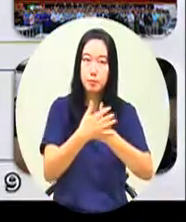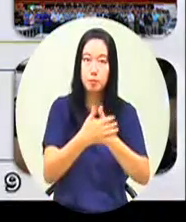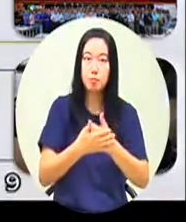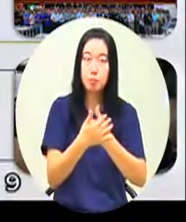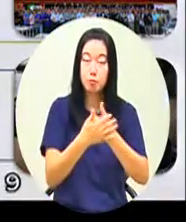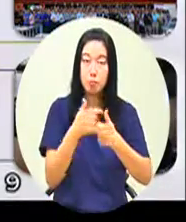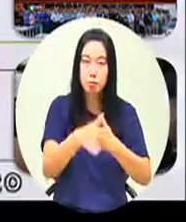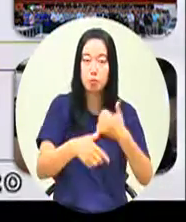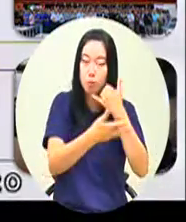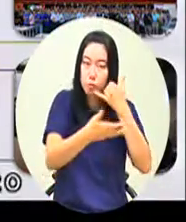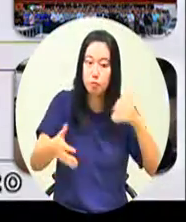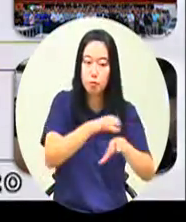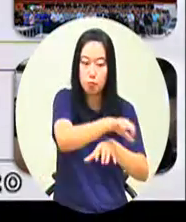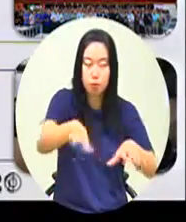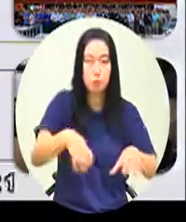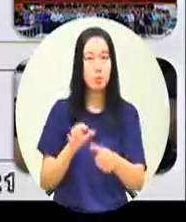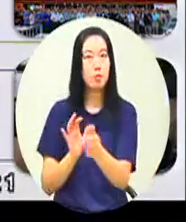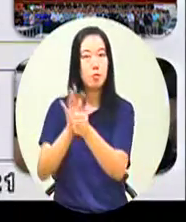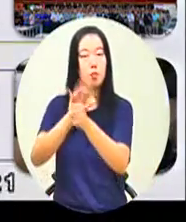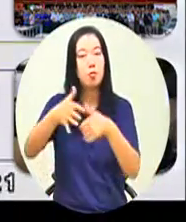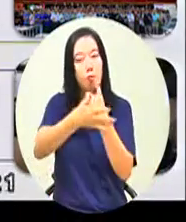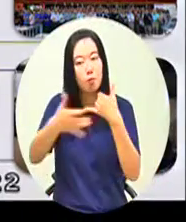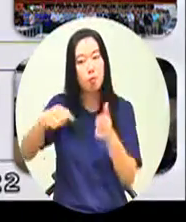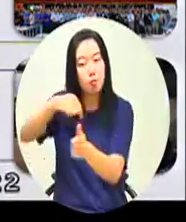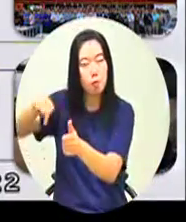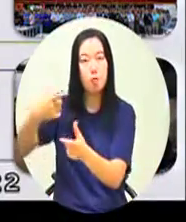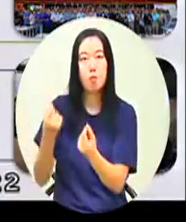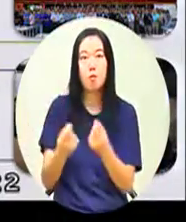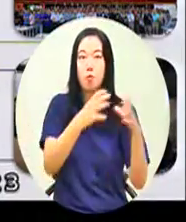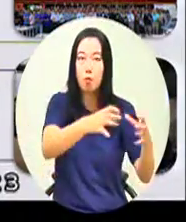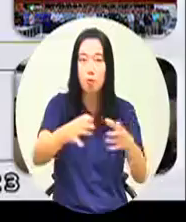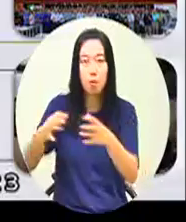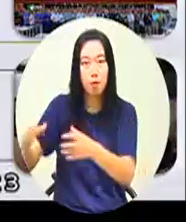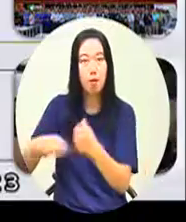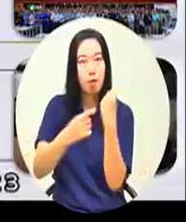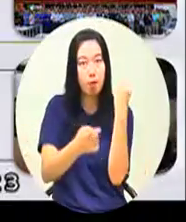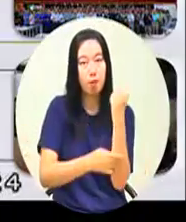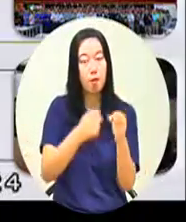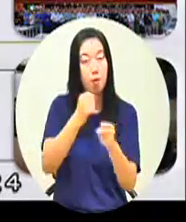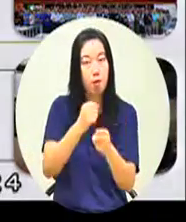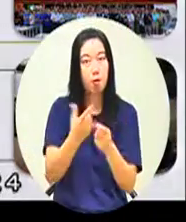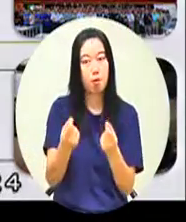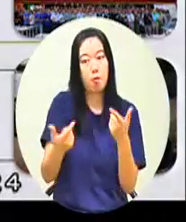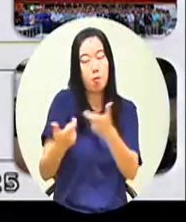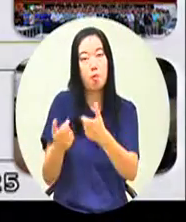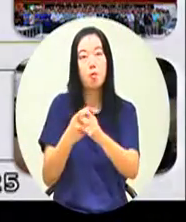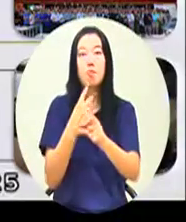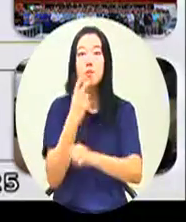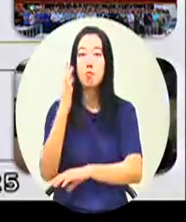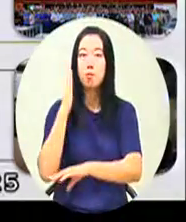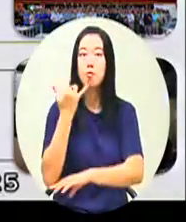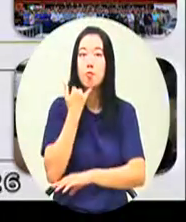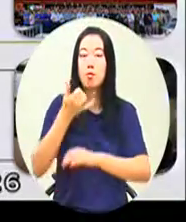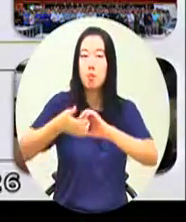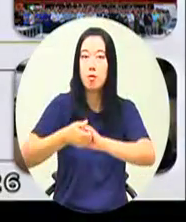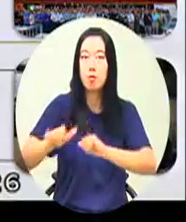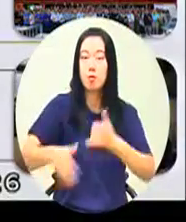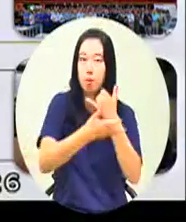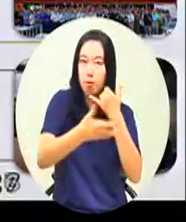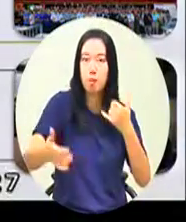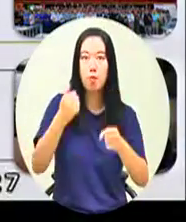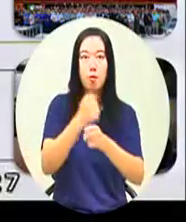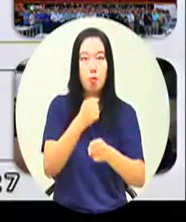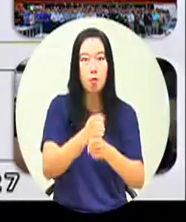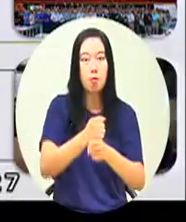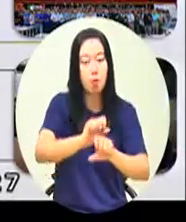洋环境以及推广海洋教育方面，持续办理相关海岸法的相关工作，配合中央订定整体海岸管理计划的作业，